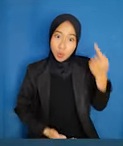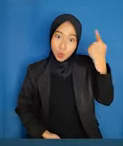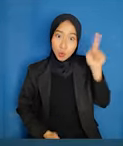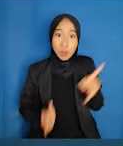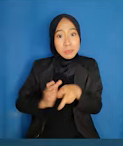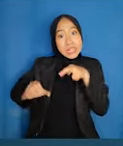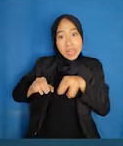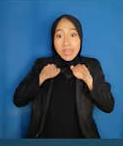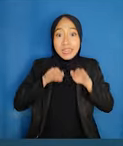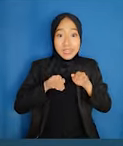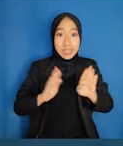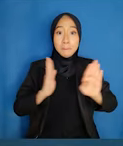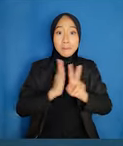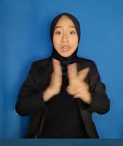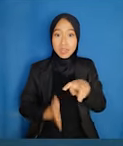didik berkebutuhan khusus.